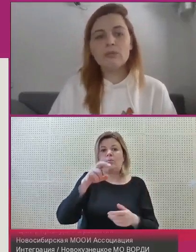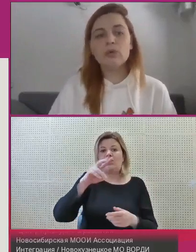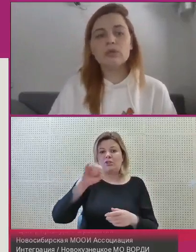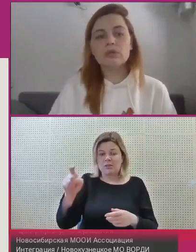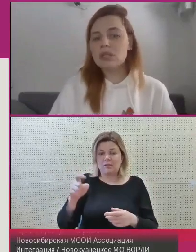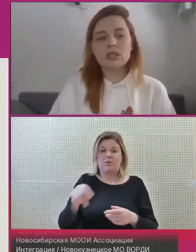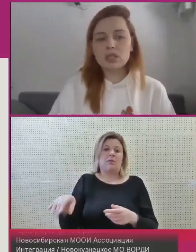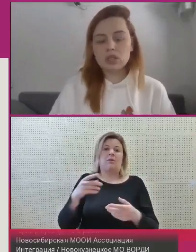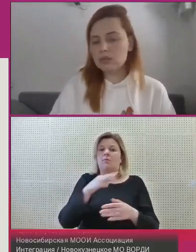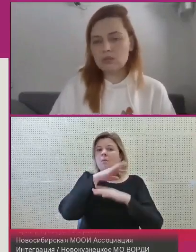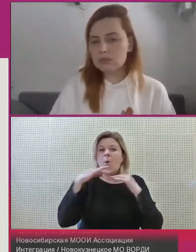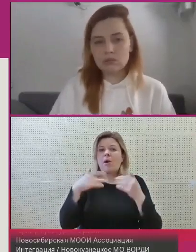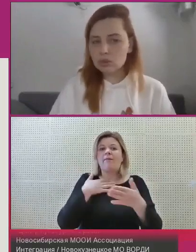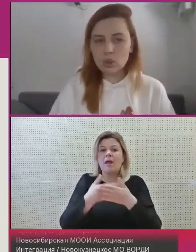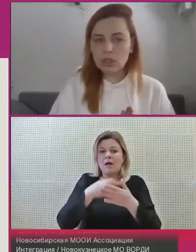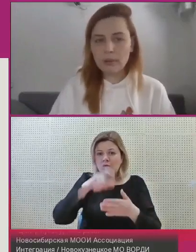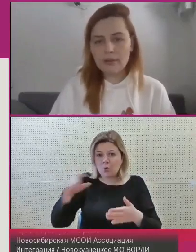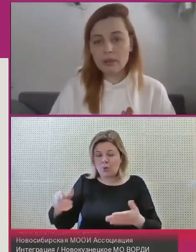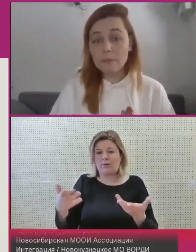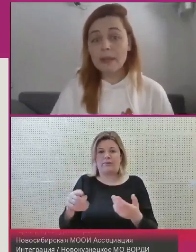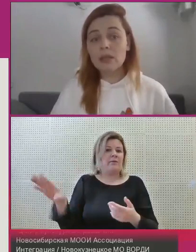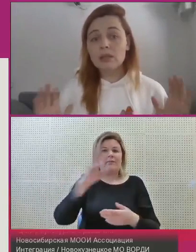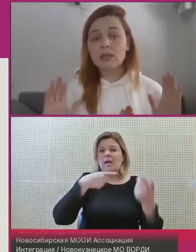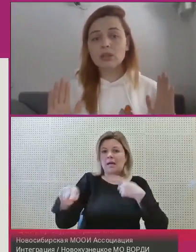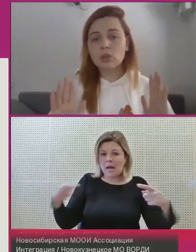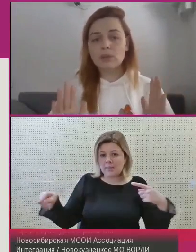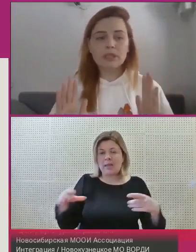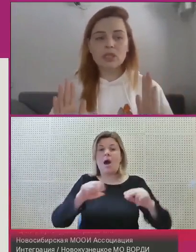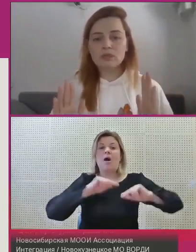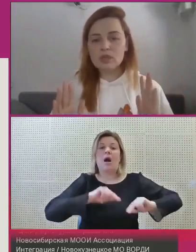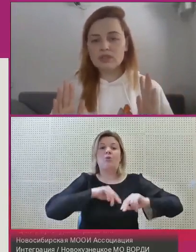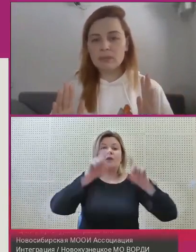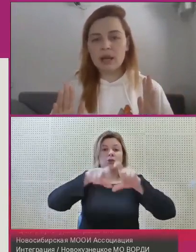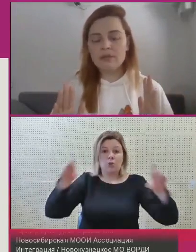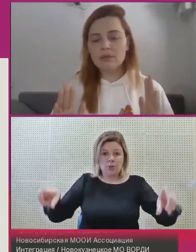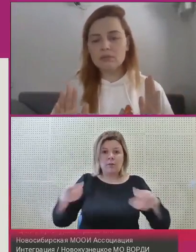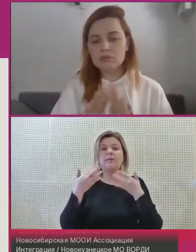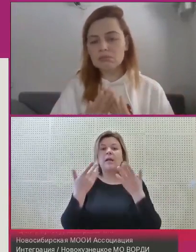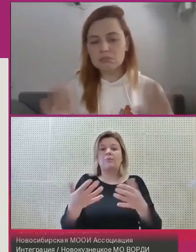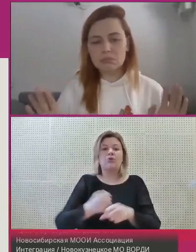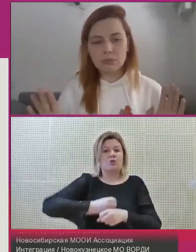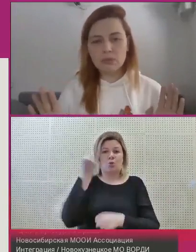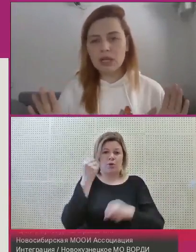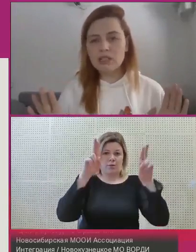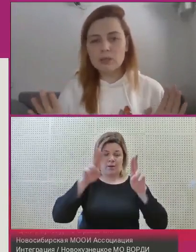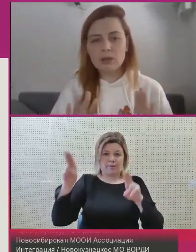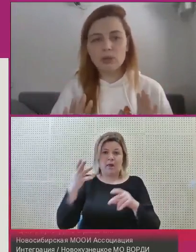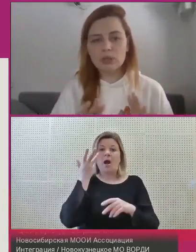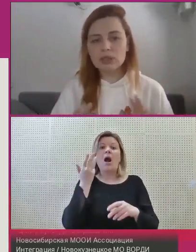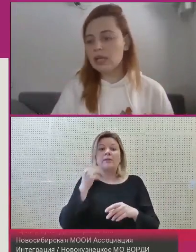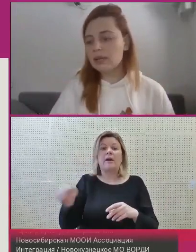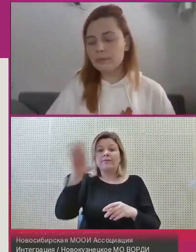людьми требует однозначно строгих правил. Как только придерживаются все правил, вообще